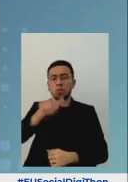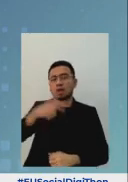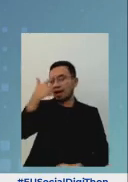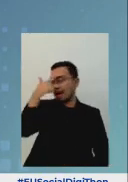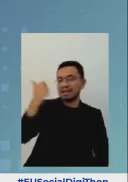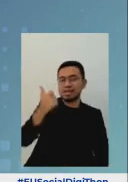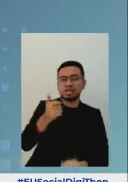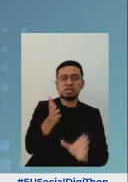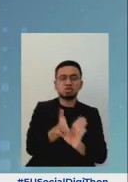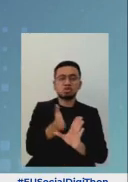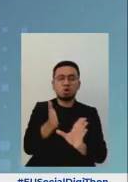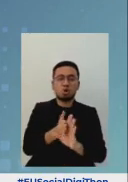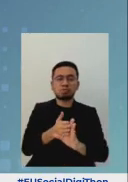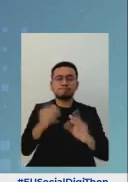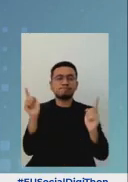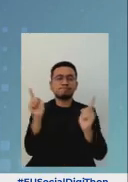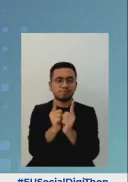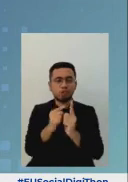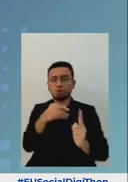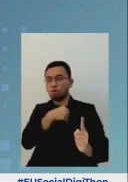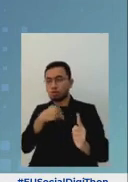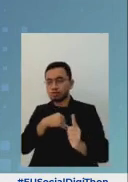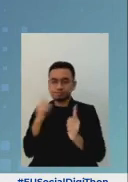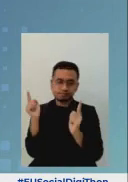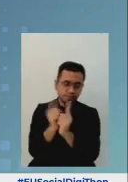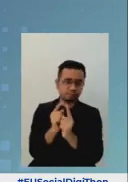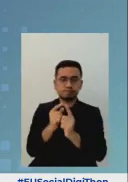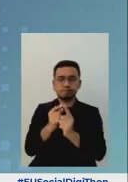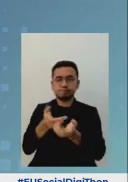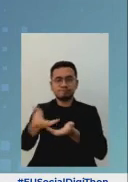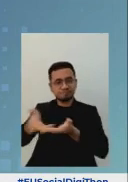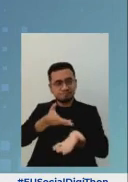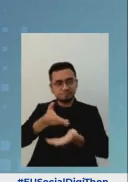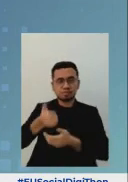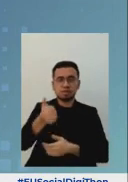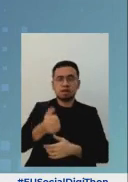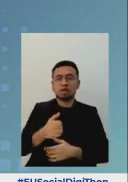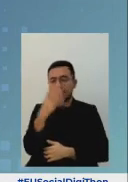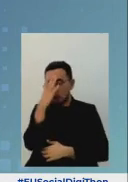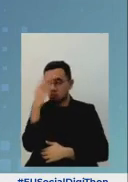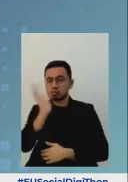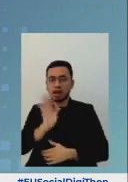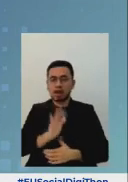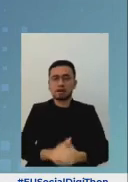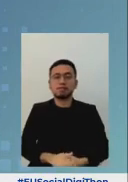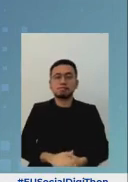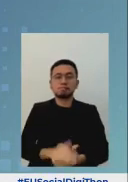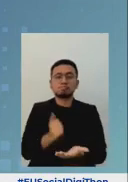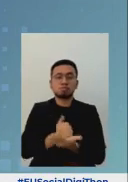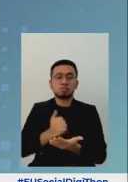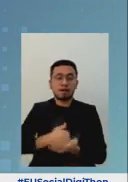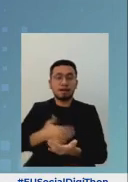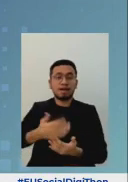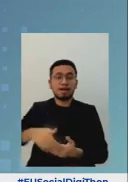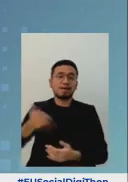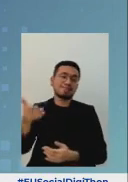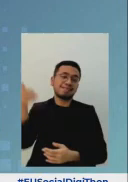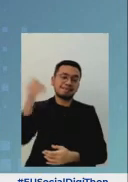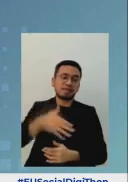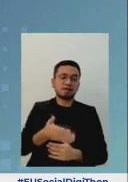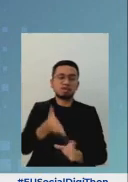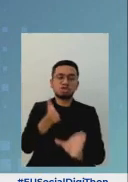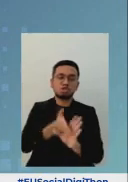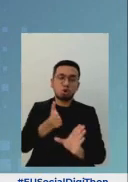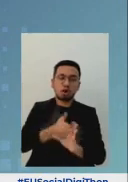kepada psikolog klinis. Gitu ya. Jadi jangan malu-malu, itu bukan hanya untuk orang yang bermasalah saja, namun